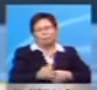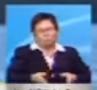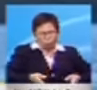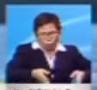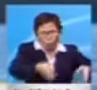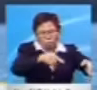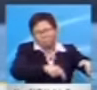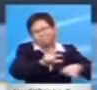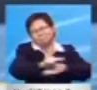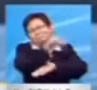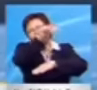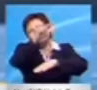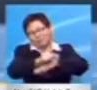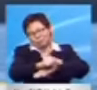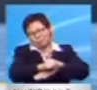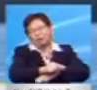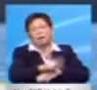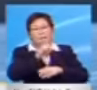laluan